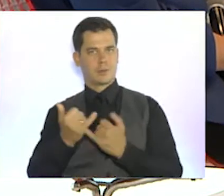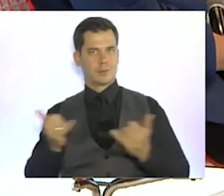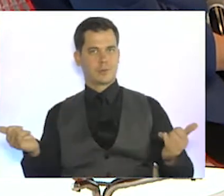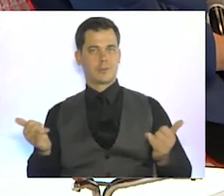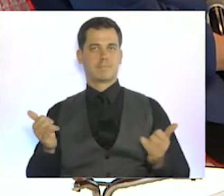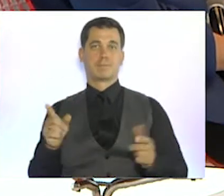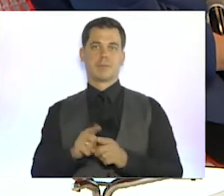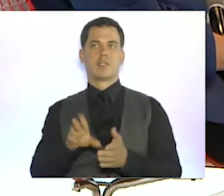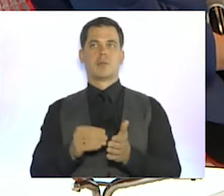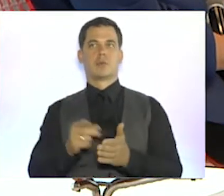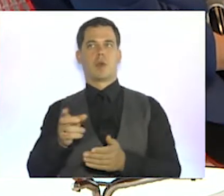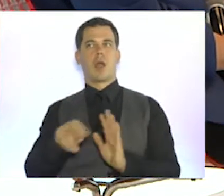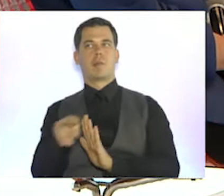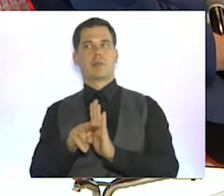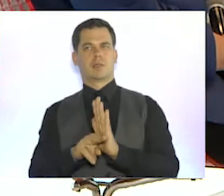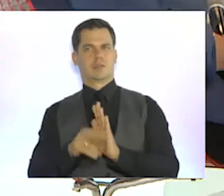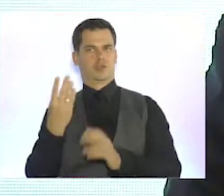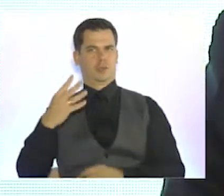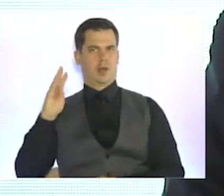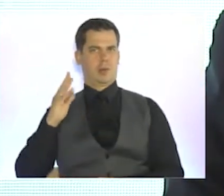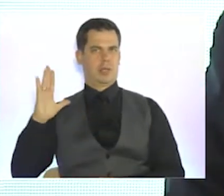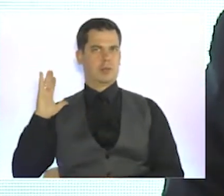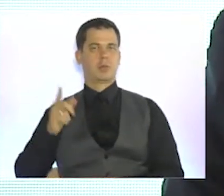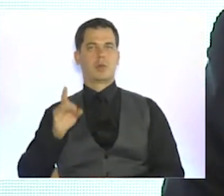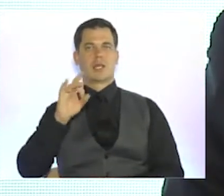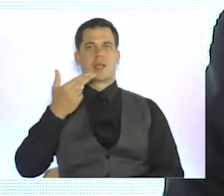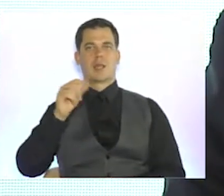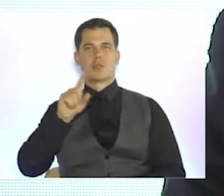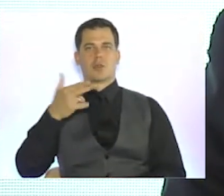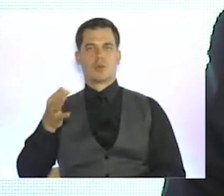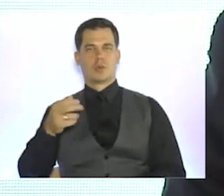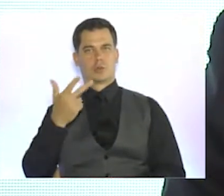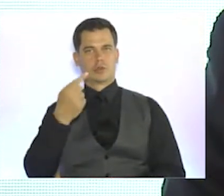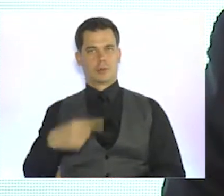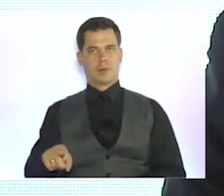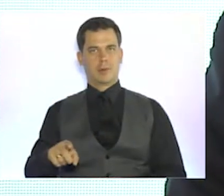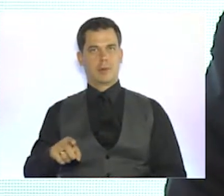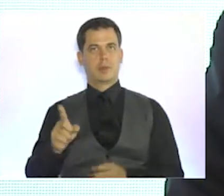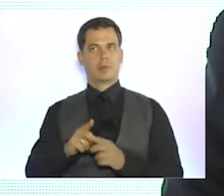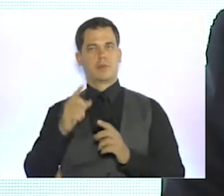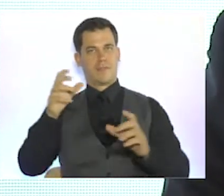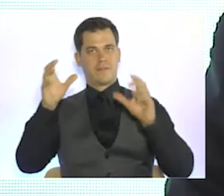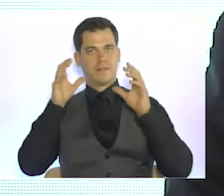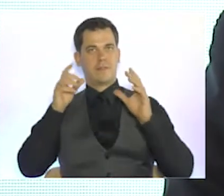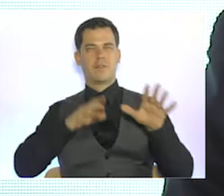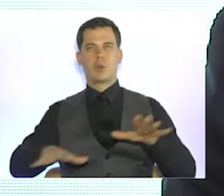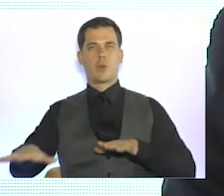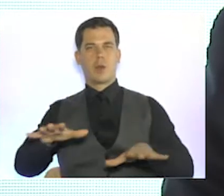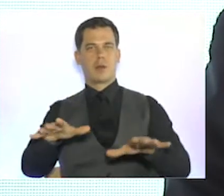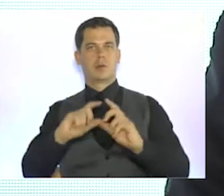będzie aplikacja sprzed 4 czy 5 lat, Gniezno 3D, która w sposób właśnie virtual reality